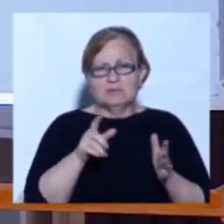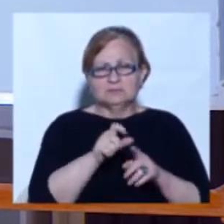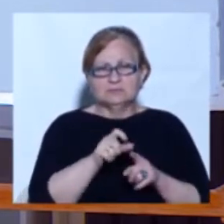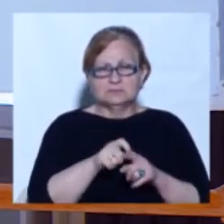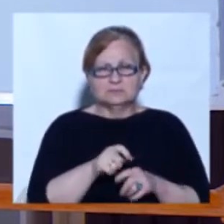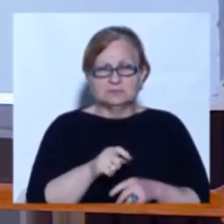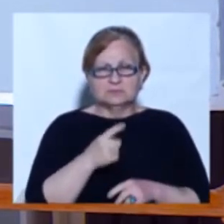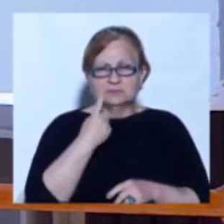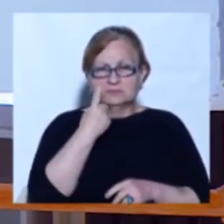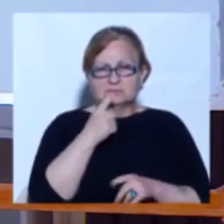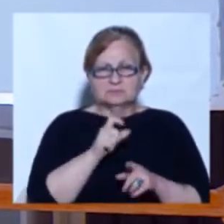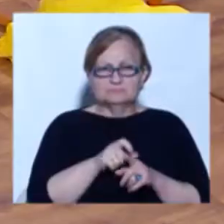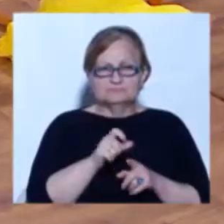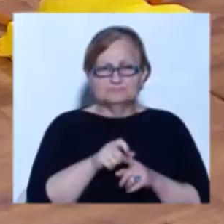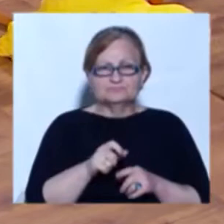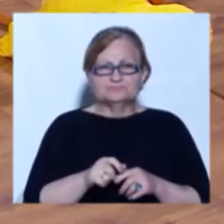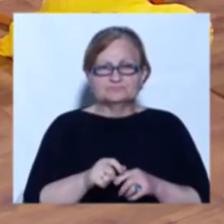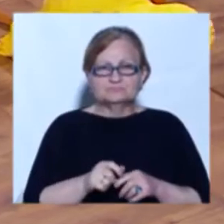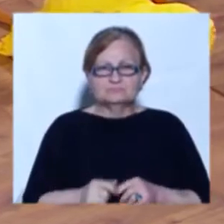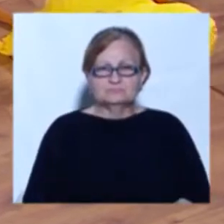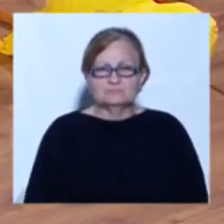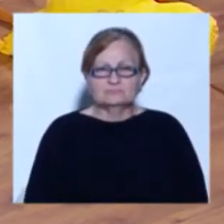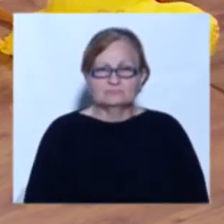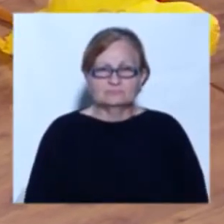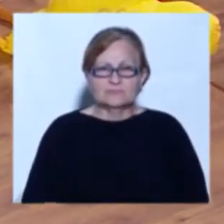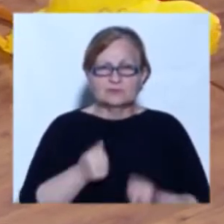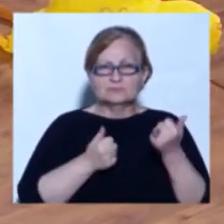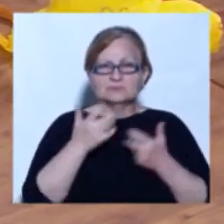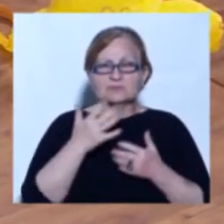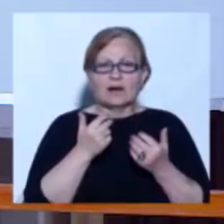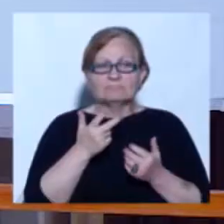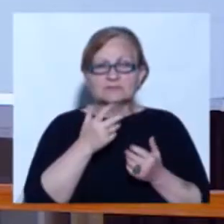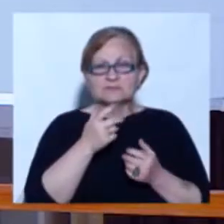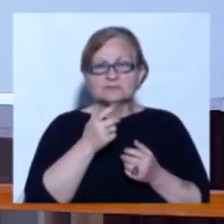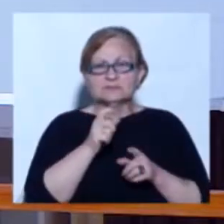დაგრჩა მხოლოდ ერთი სიტყვა. მოდი აბა, რამდენი სიტყვა დაგრჩა? გადავამოწმოთ.